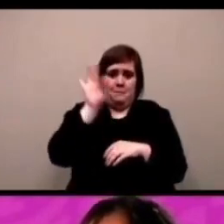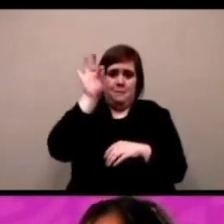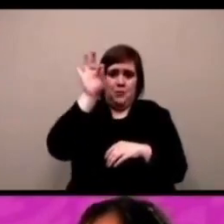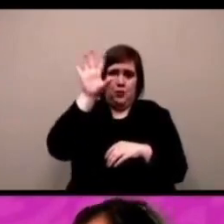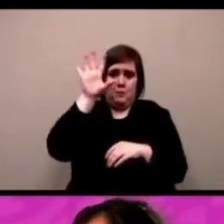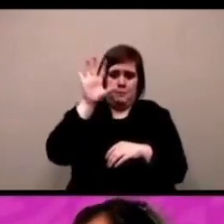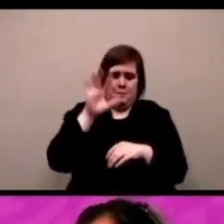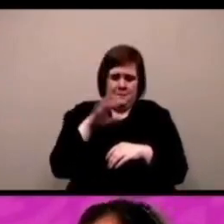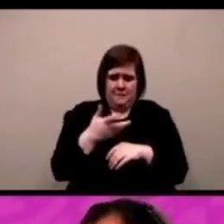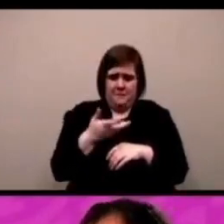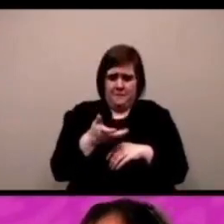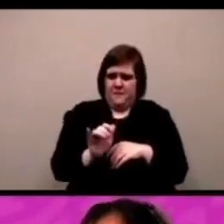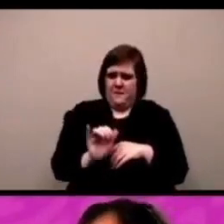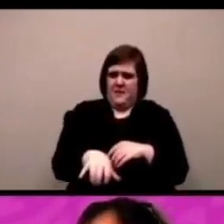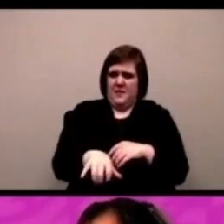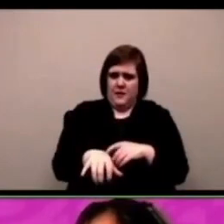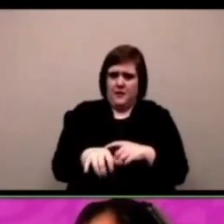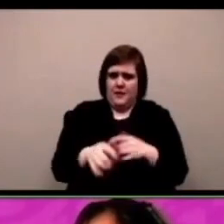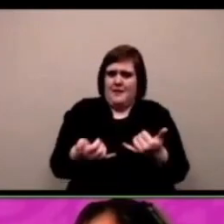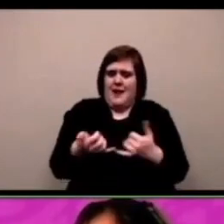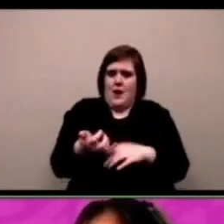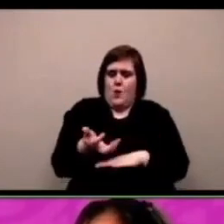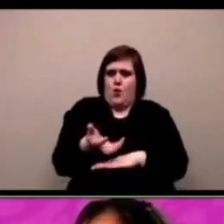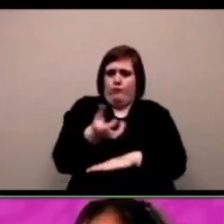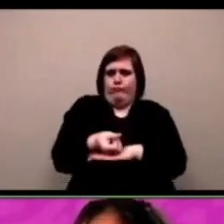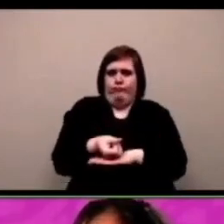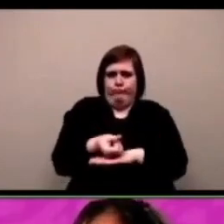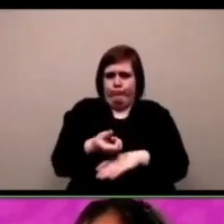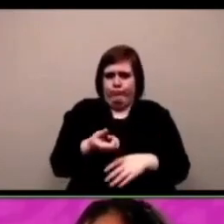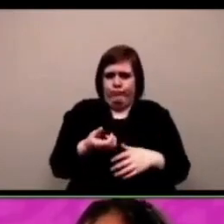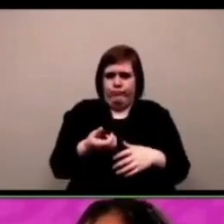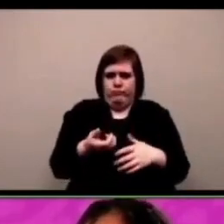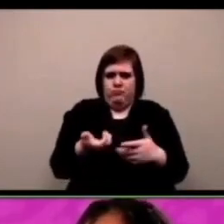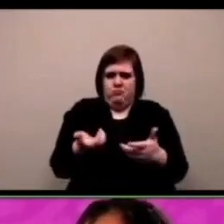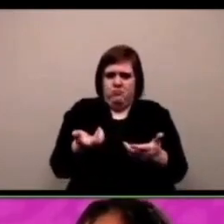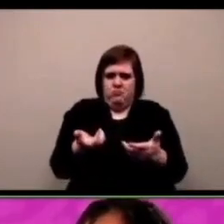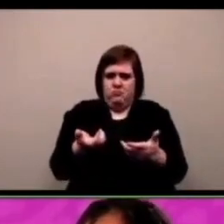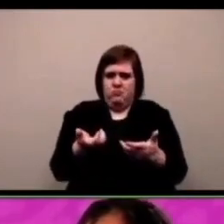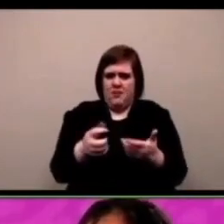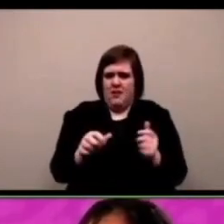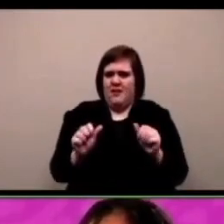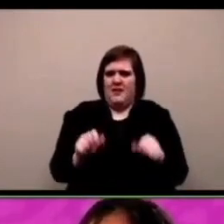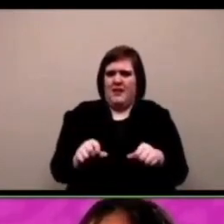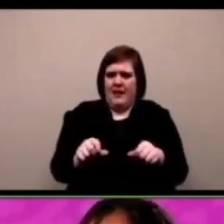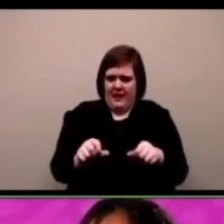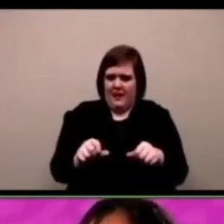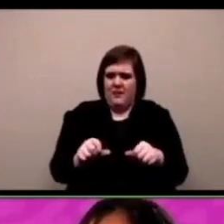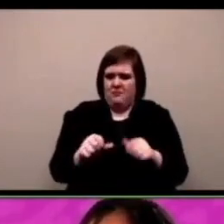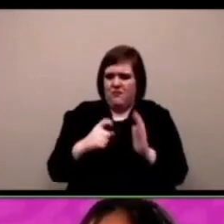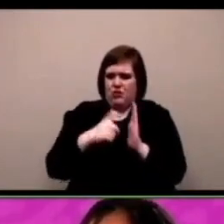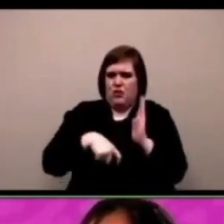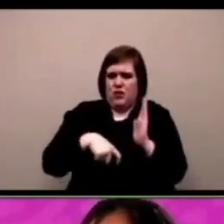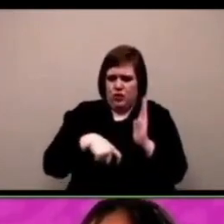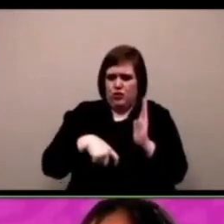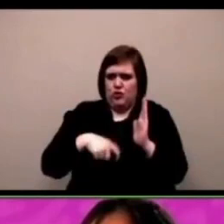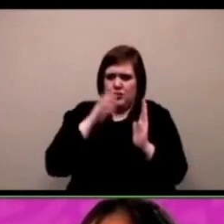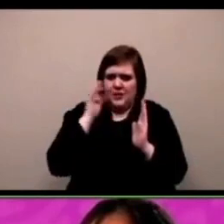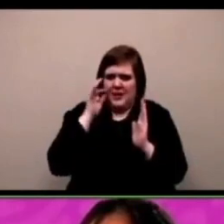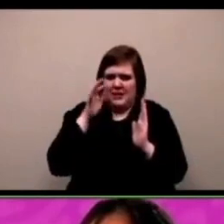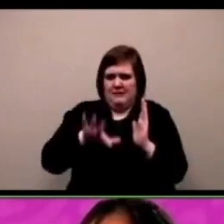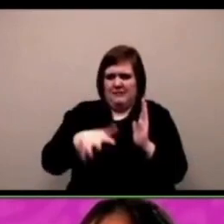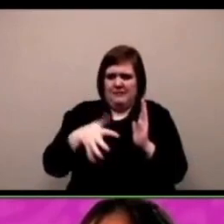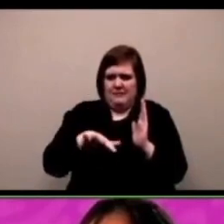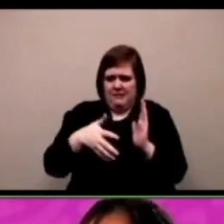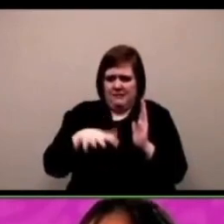例えば何ですけれどもこちらの猫ちゃんが落ちていくということですよね